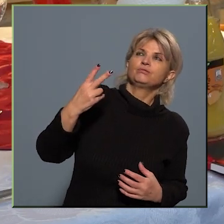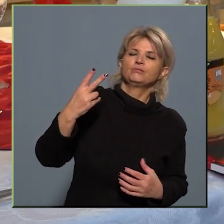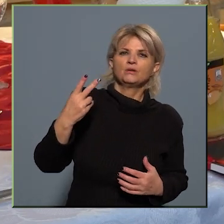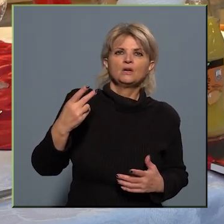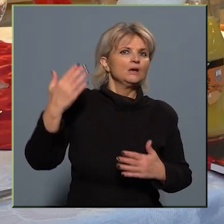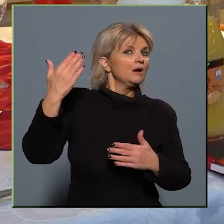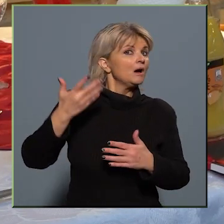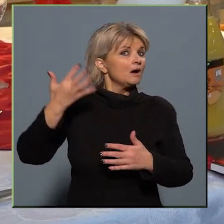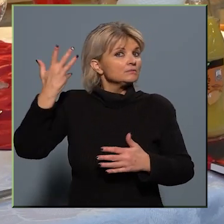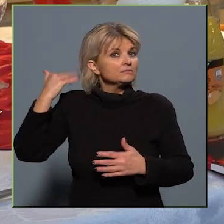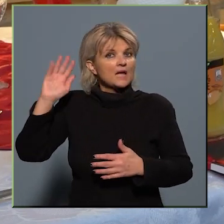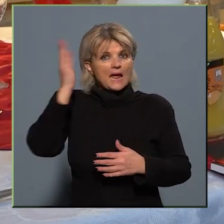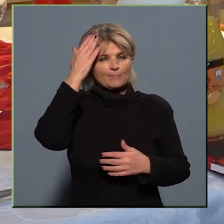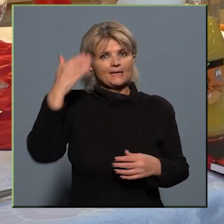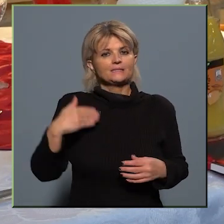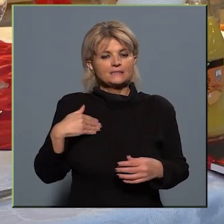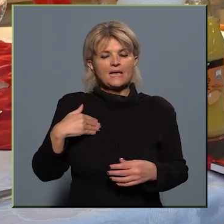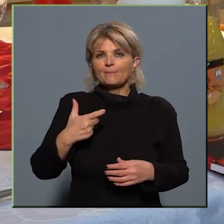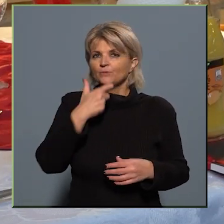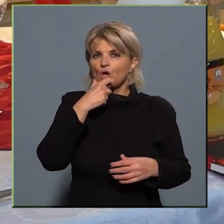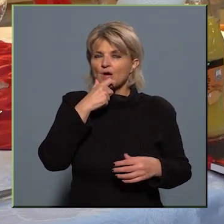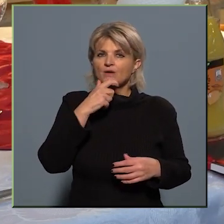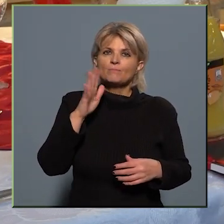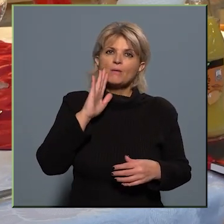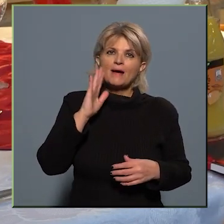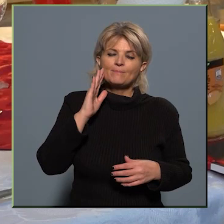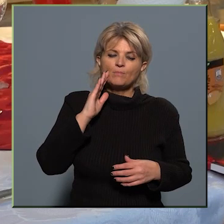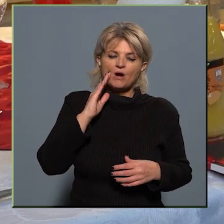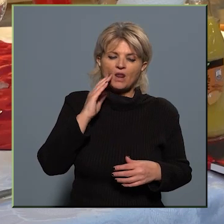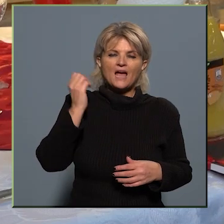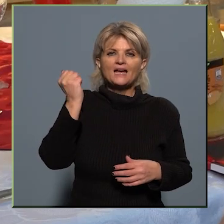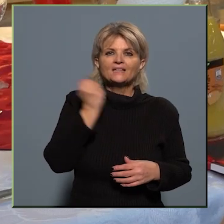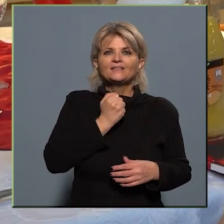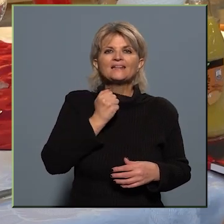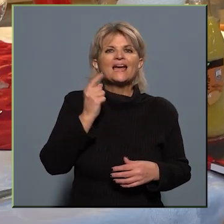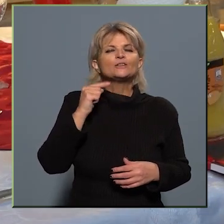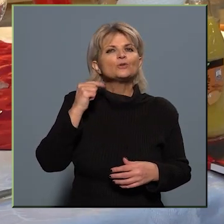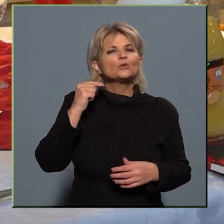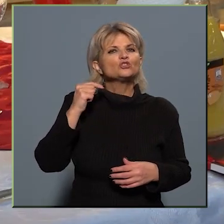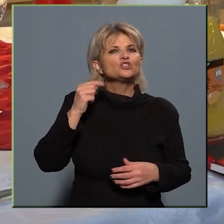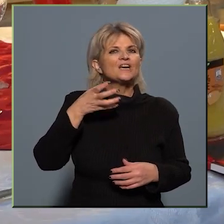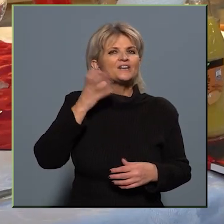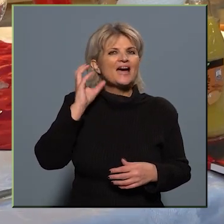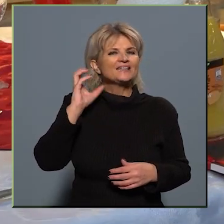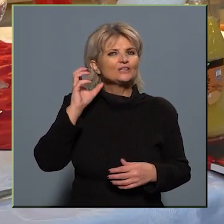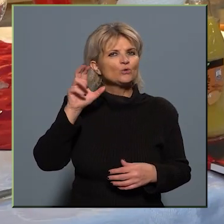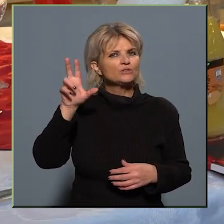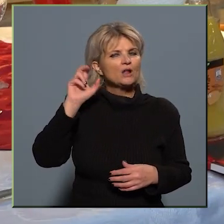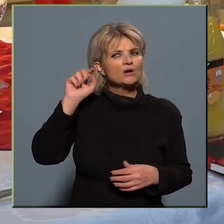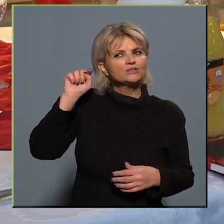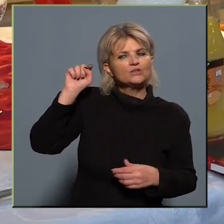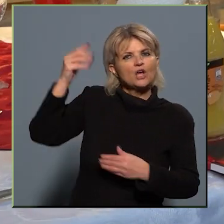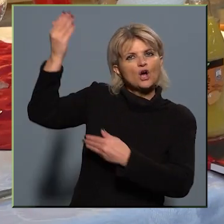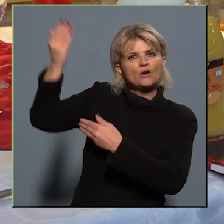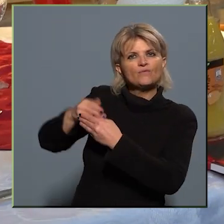Addig még emlékszem rá, hogy a nagymamámmal detektoros rádiót hallgattunk, ami a falban volt egy banándugó, ahonnét